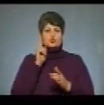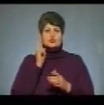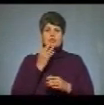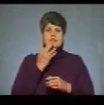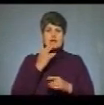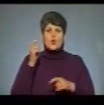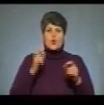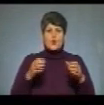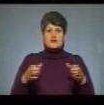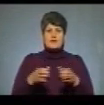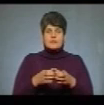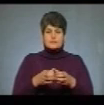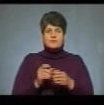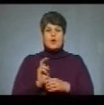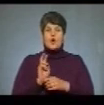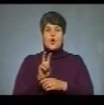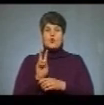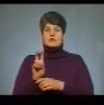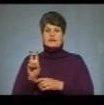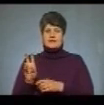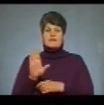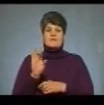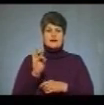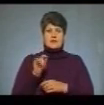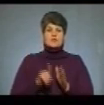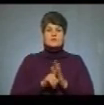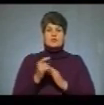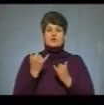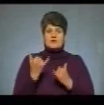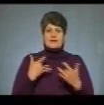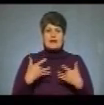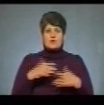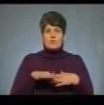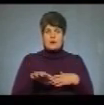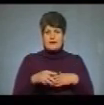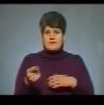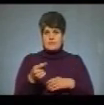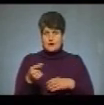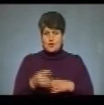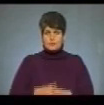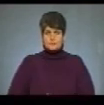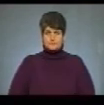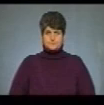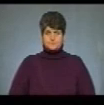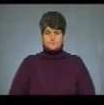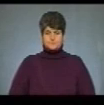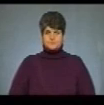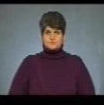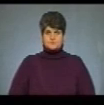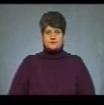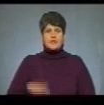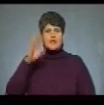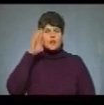націоналістичного конгресу. Ходити з вертепом розпочали сьогодні на театральному майдані Тернополя. Детальніше у наступному матеріалі.